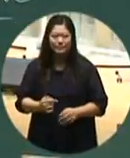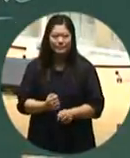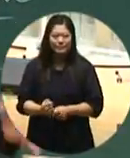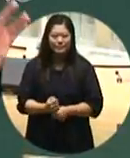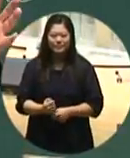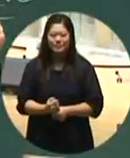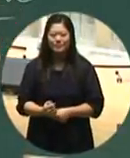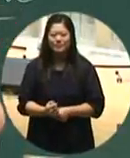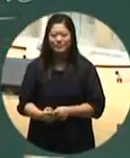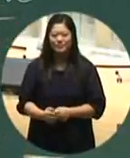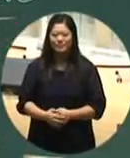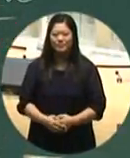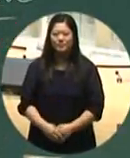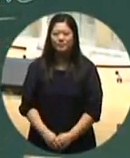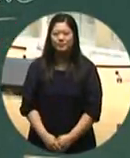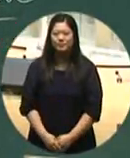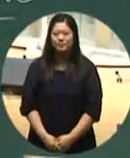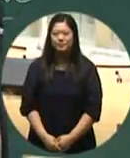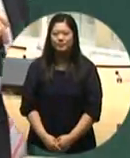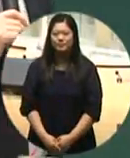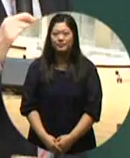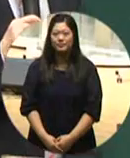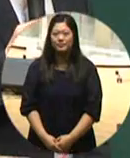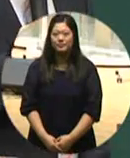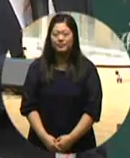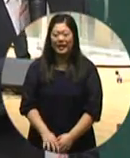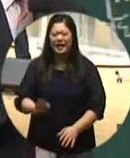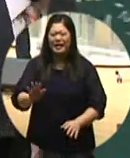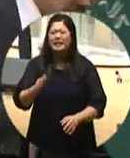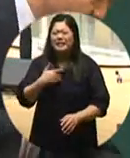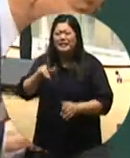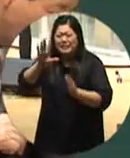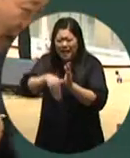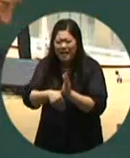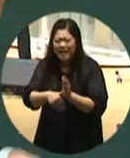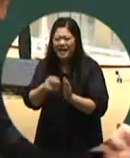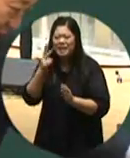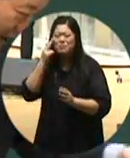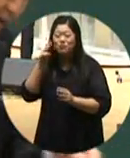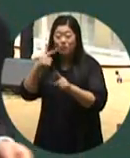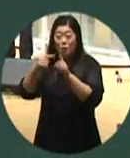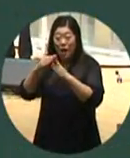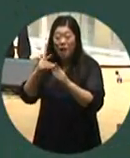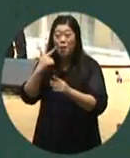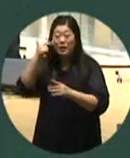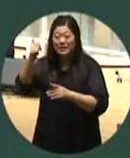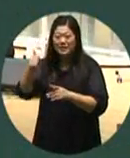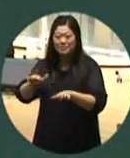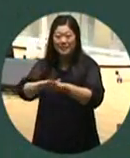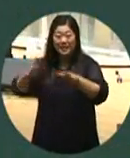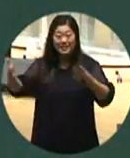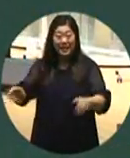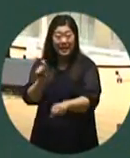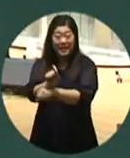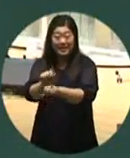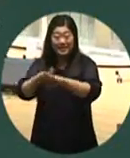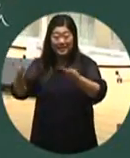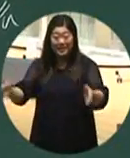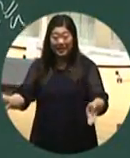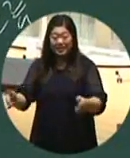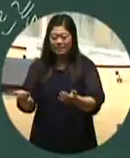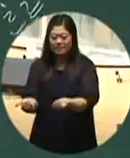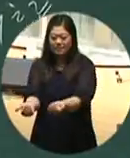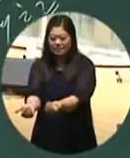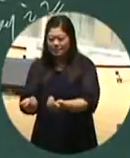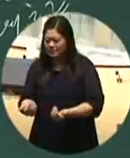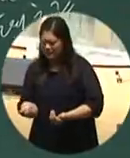office. 미안스럽습니다만은 목사님 서랍 열어가 봉투 찾아내 훔쳐서는 그렇게. I'm really sorry to say, but I had to actually open up the drawer of